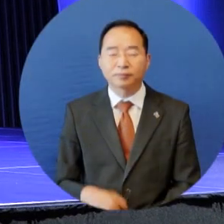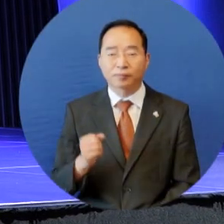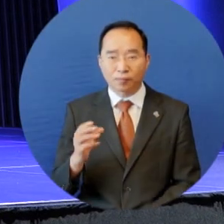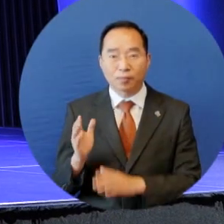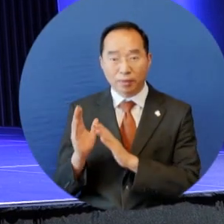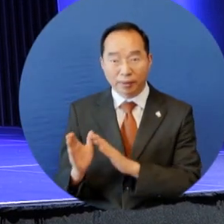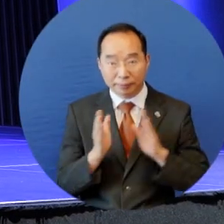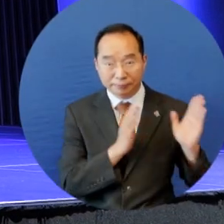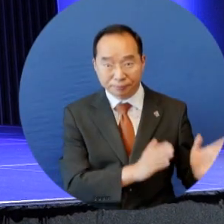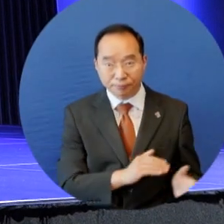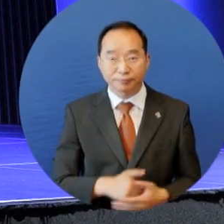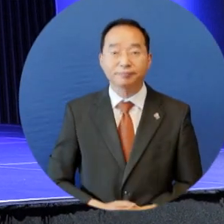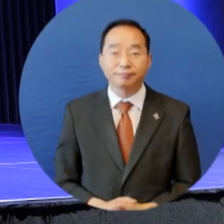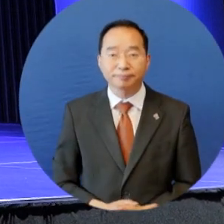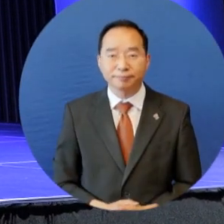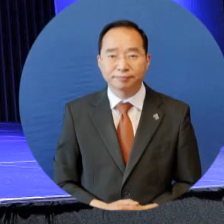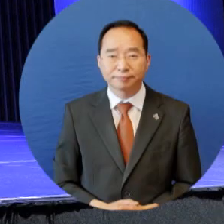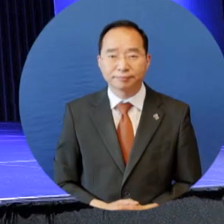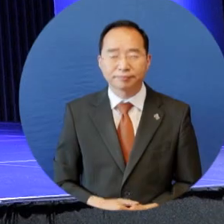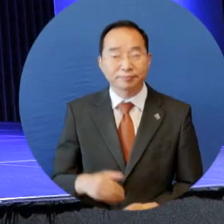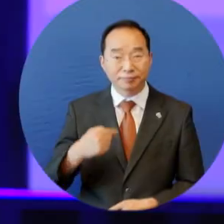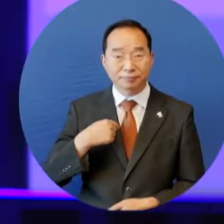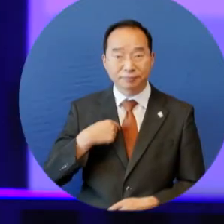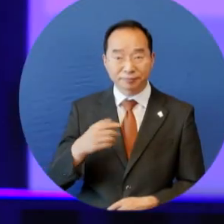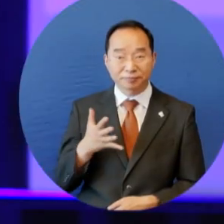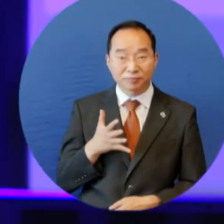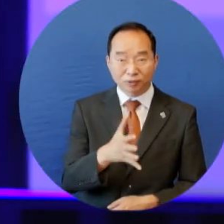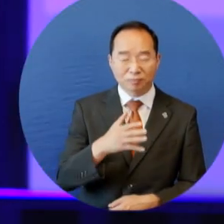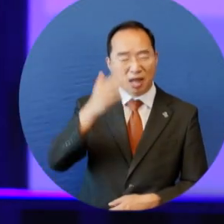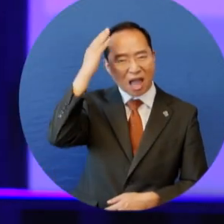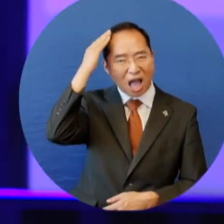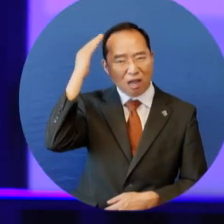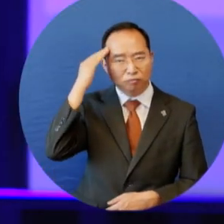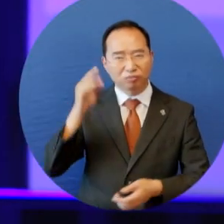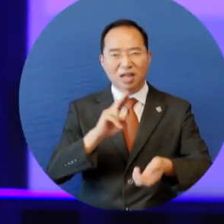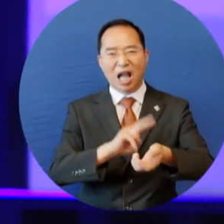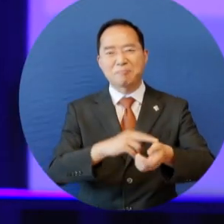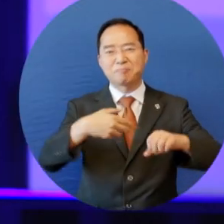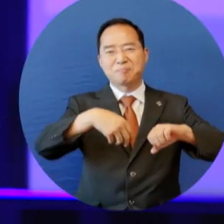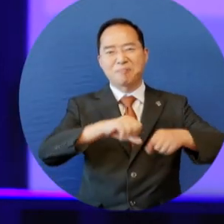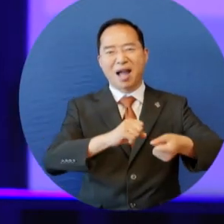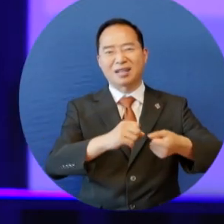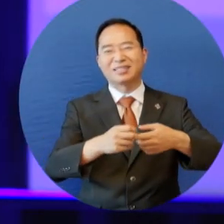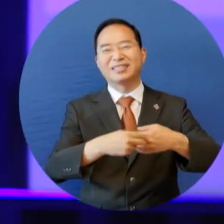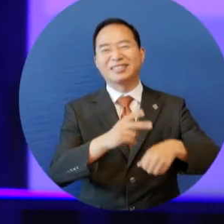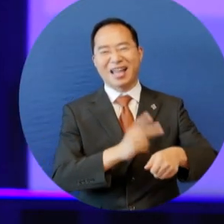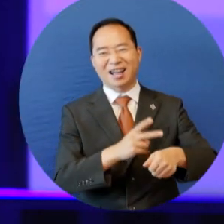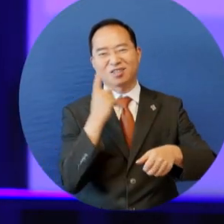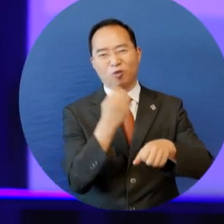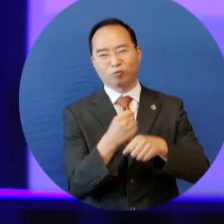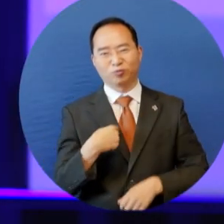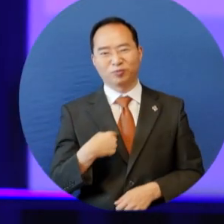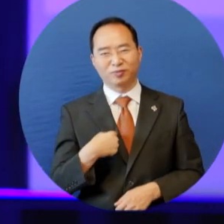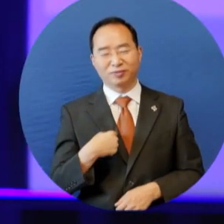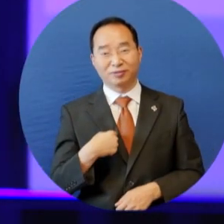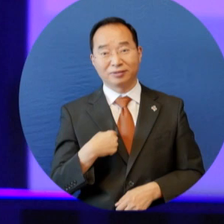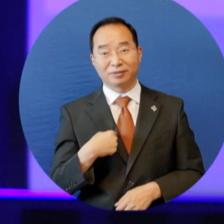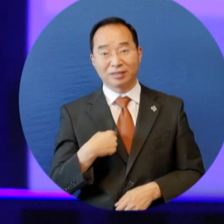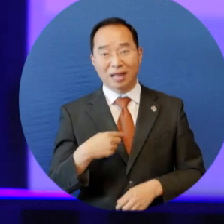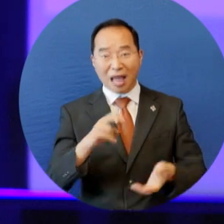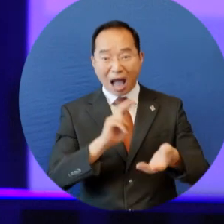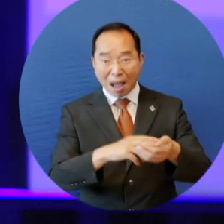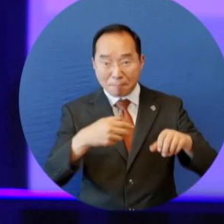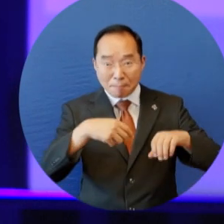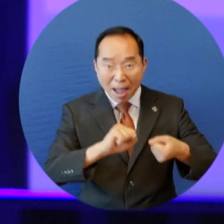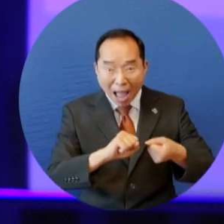자, 이제 좀 다른 얘기를 드려볼까 하는데요. 저는 한방의학을 공부한 사람입니다. 한방의에서는 우리